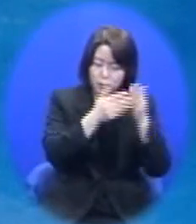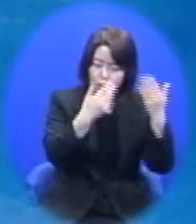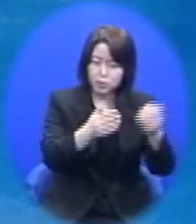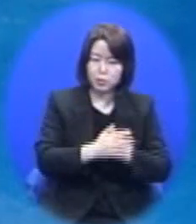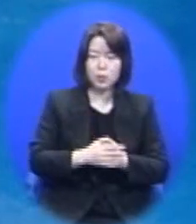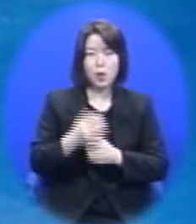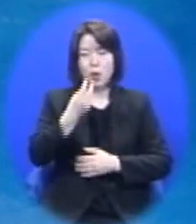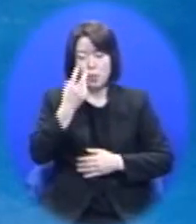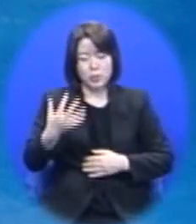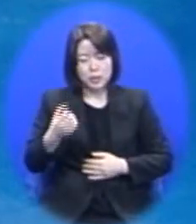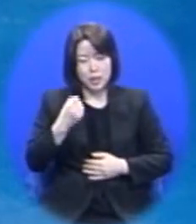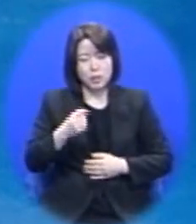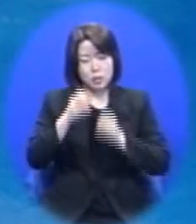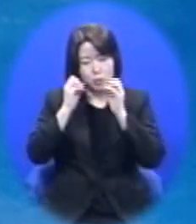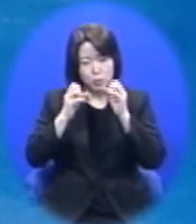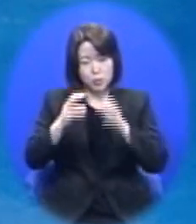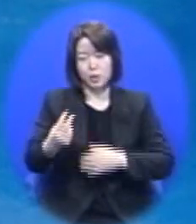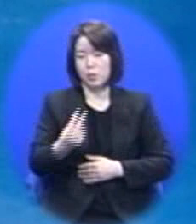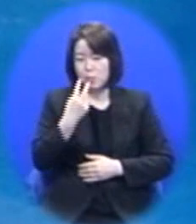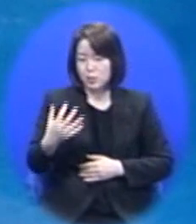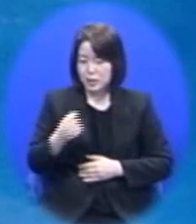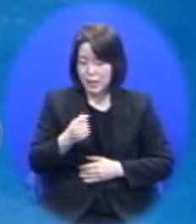보셨나요?